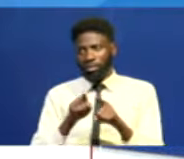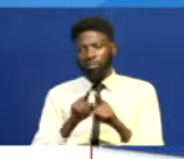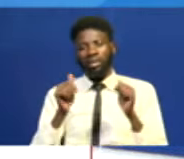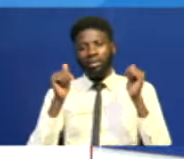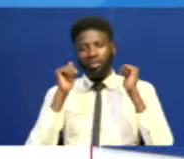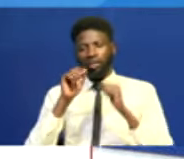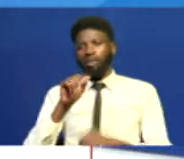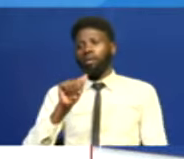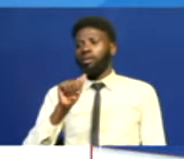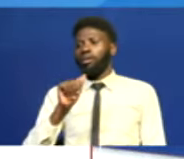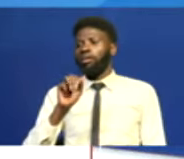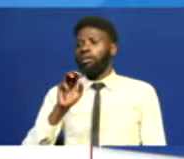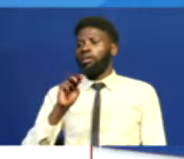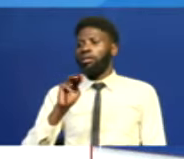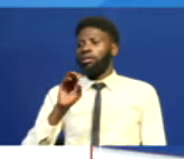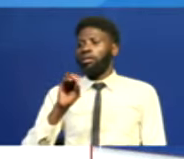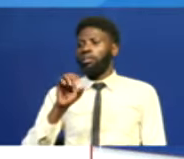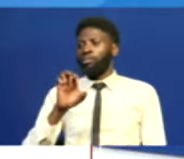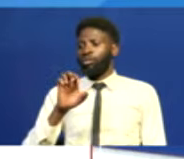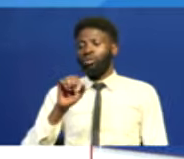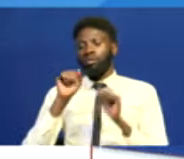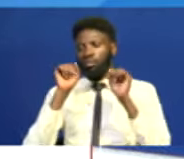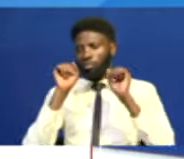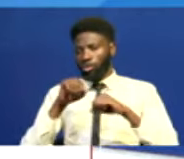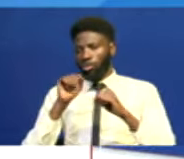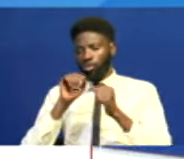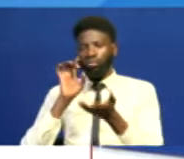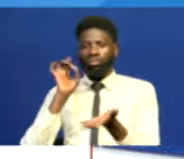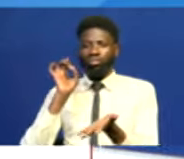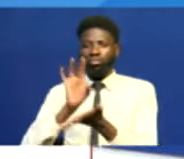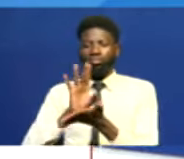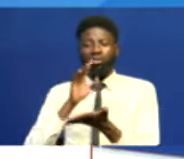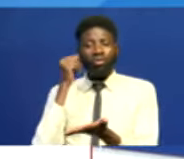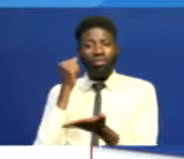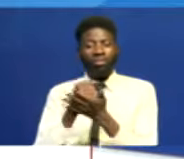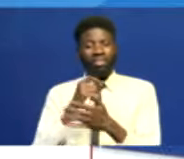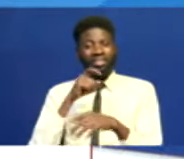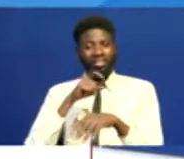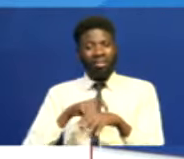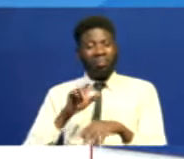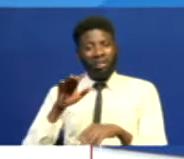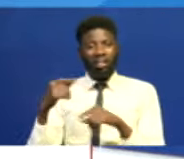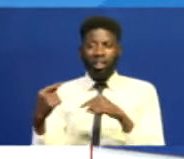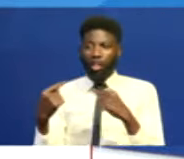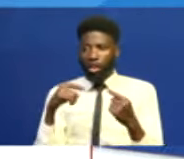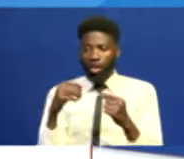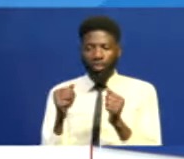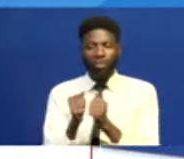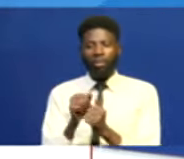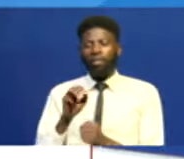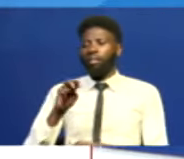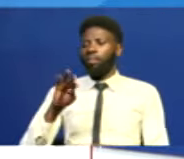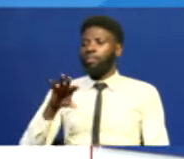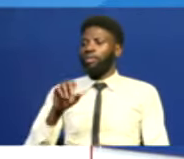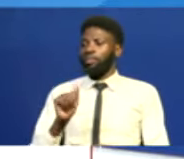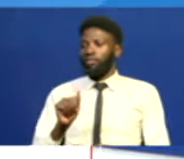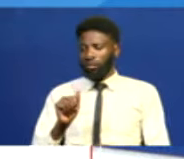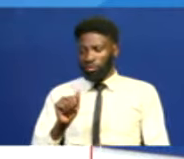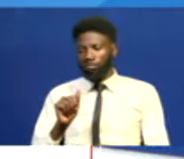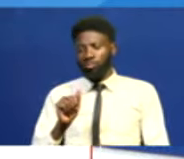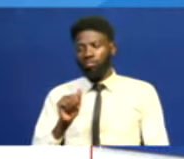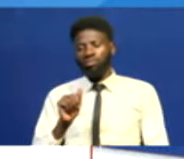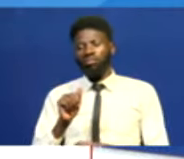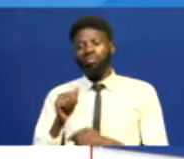ya kufurushwa ofisini, huku tofauti baina yao na wanachama wa bunge yao ya kaunti zikiendelea